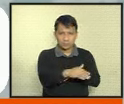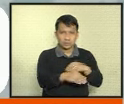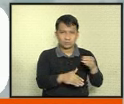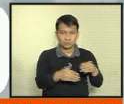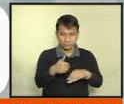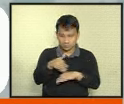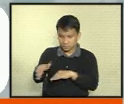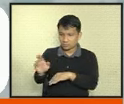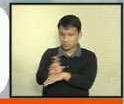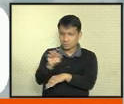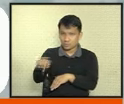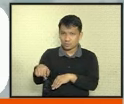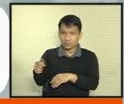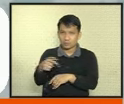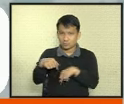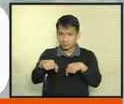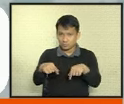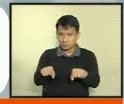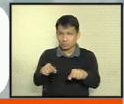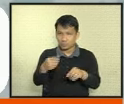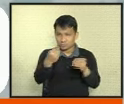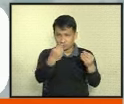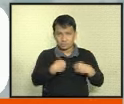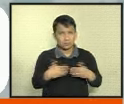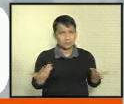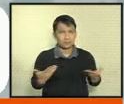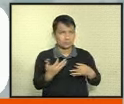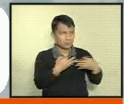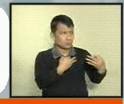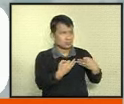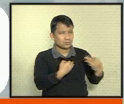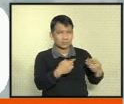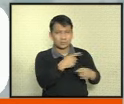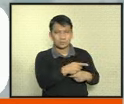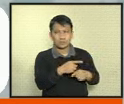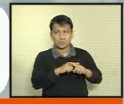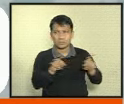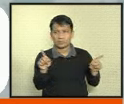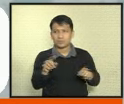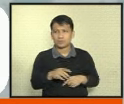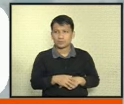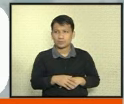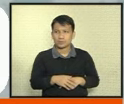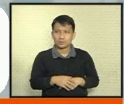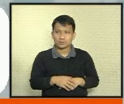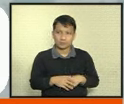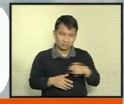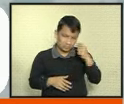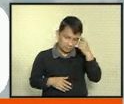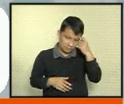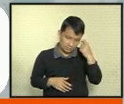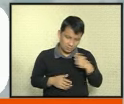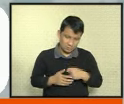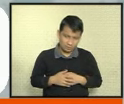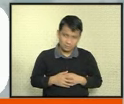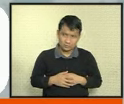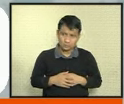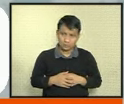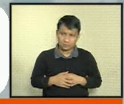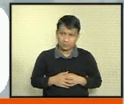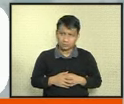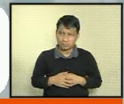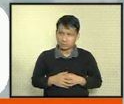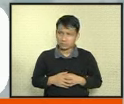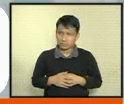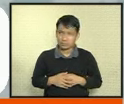gamitin mo sa mga bata, pang grocery, pang ganito. Yun po ang sabi niya. Wala po kami, ano, iba po ang sinasabi niya, sir. Iba? Ma'am. Sa hirap